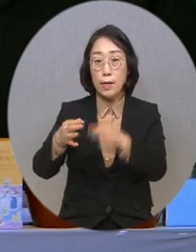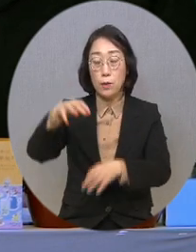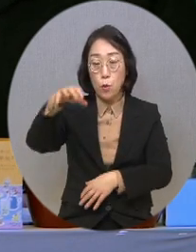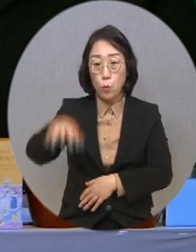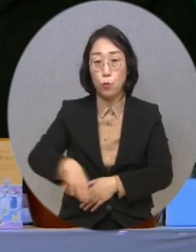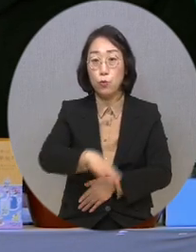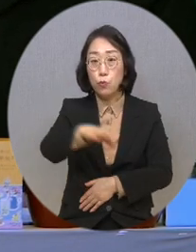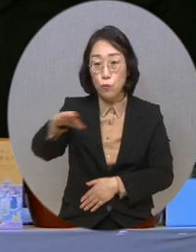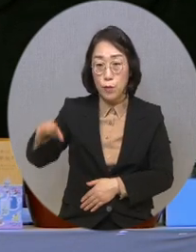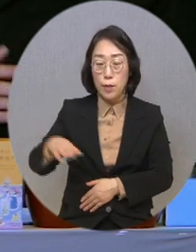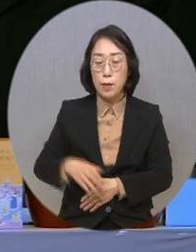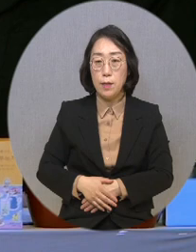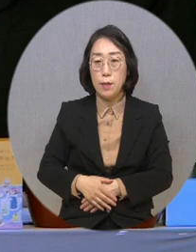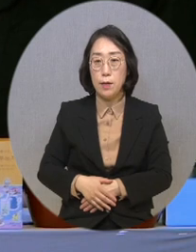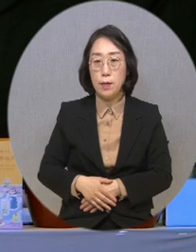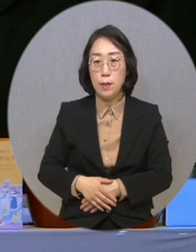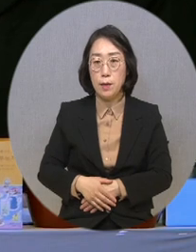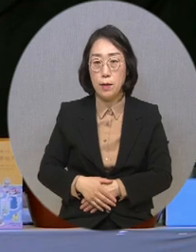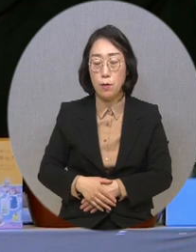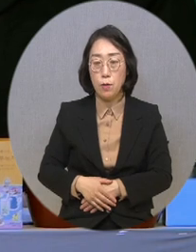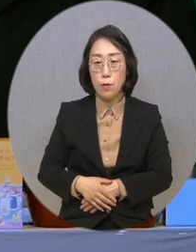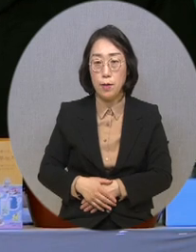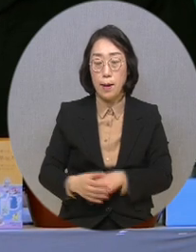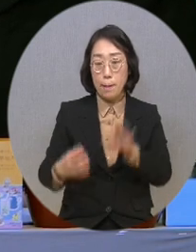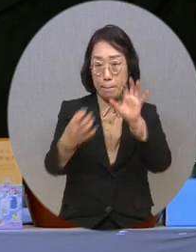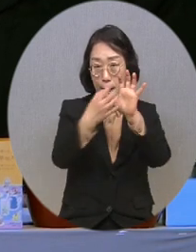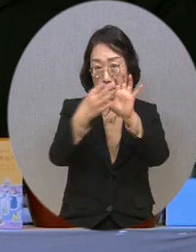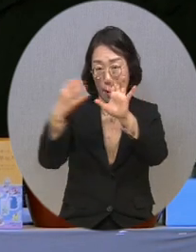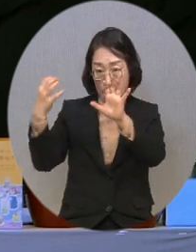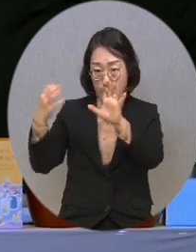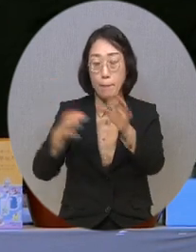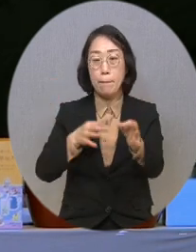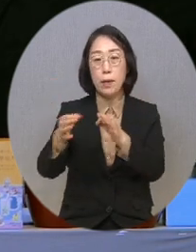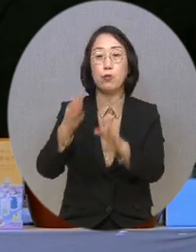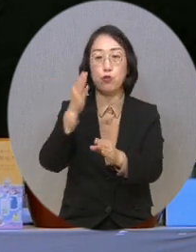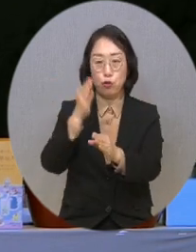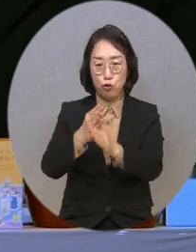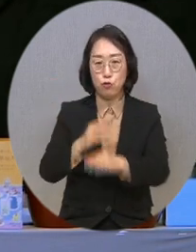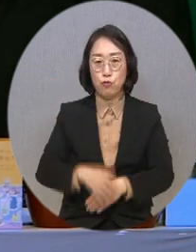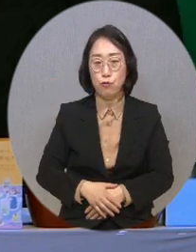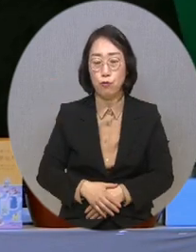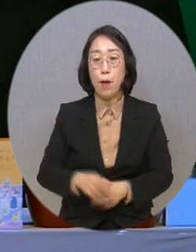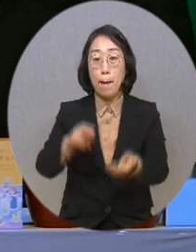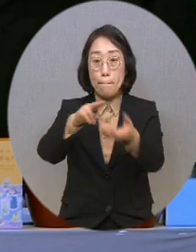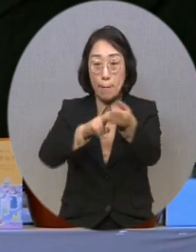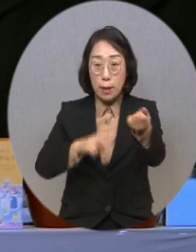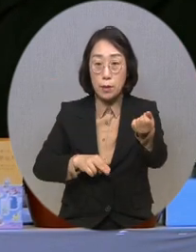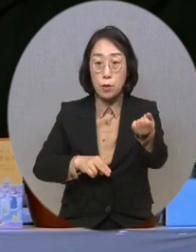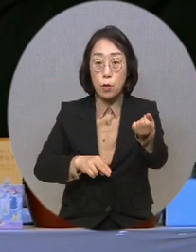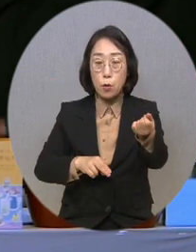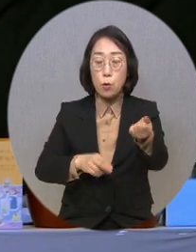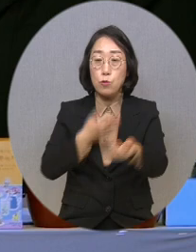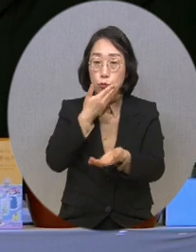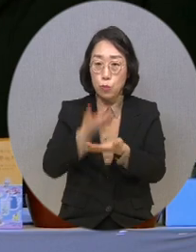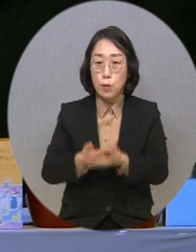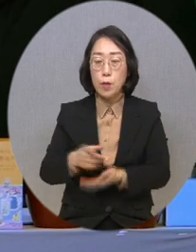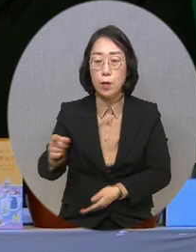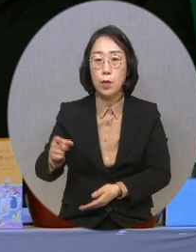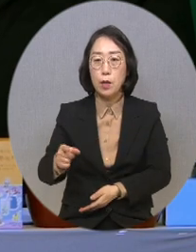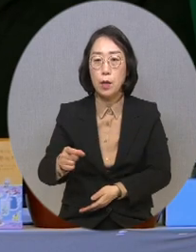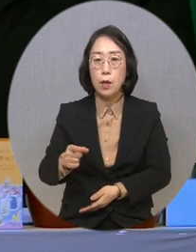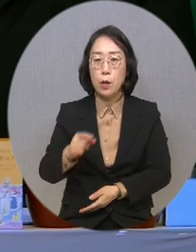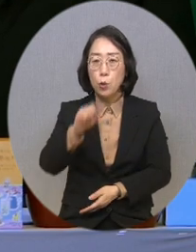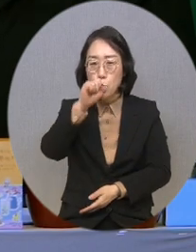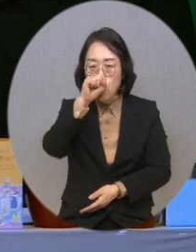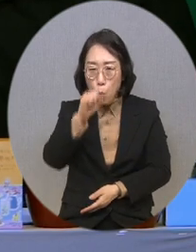생산되는 농산물을 지금 입점시켜 판매를 하고 있어요. 근데 이제 저희들이 이제 파는 것도 중요한데 이 제품의 이제 품질